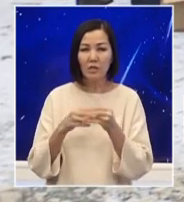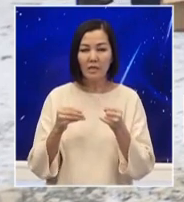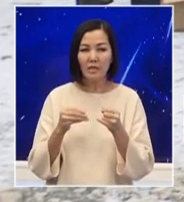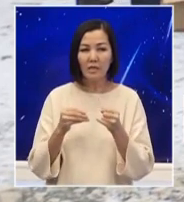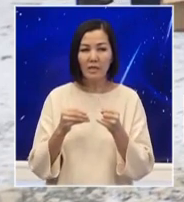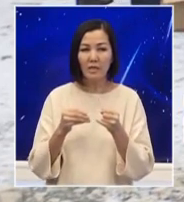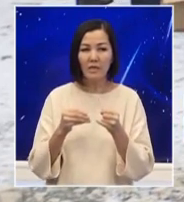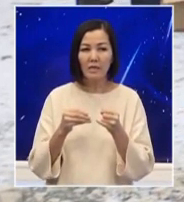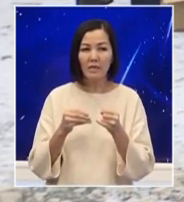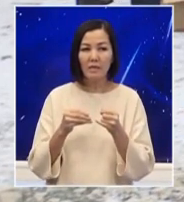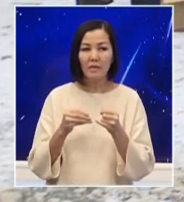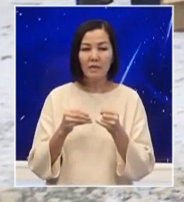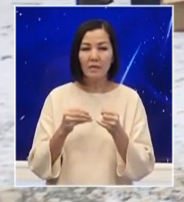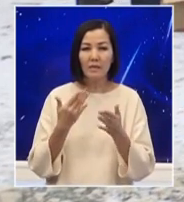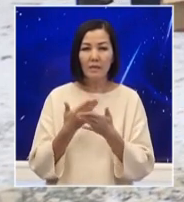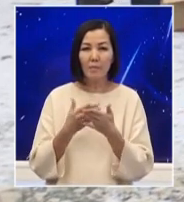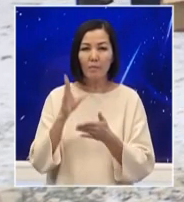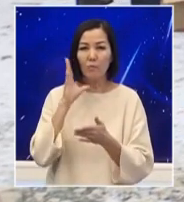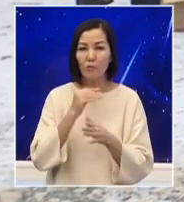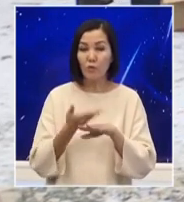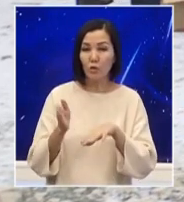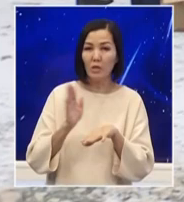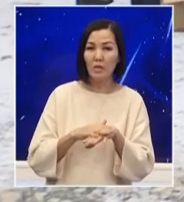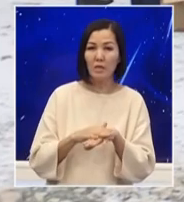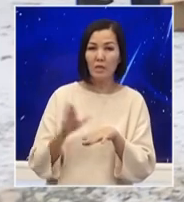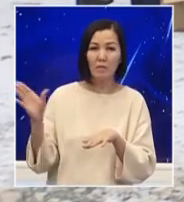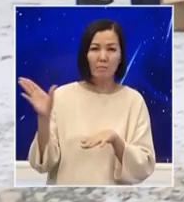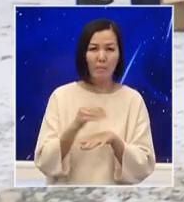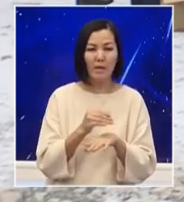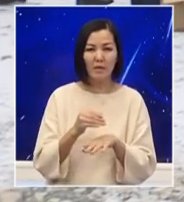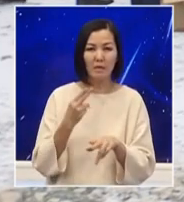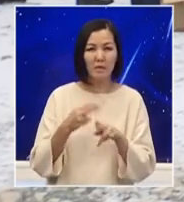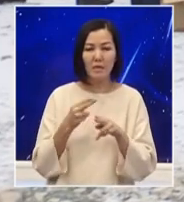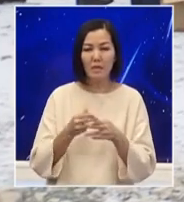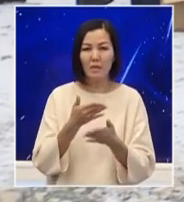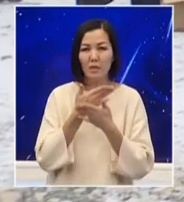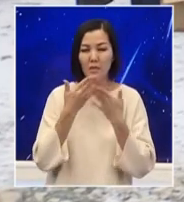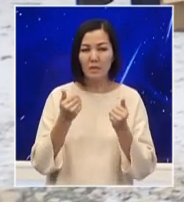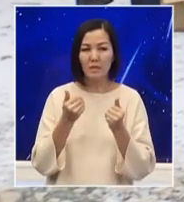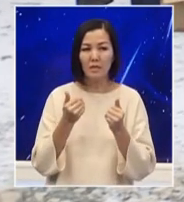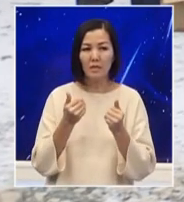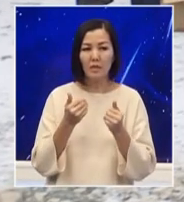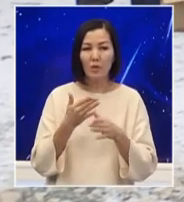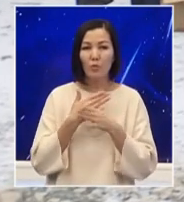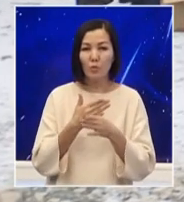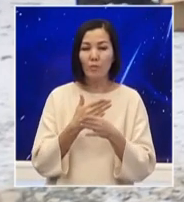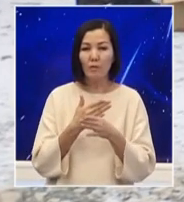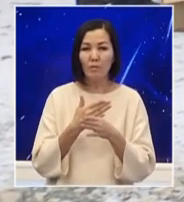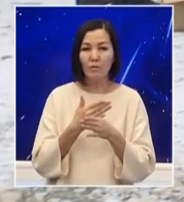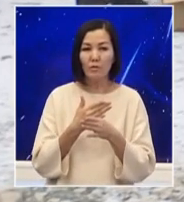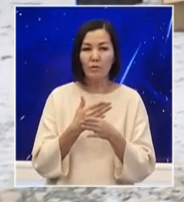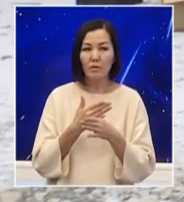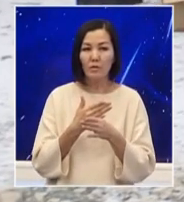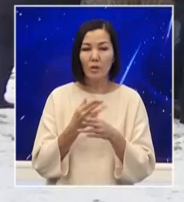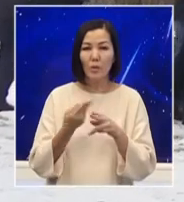сондай өте алмайтын жерлерге қиын жерлерге өтуге өтіндік несі жоғары. Жедел кезде біреуге көмек көрсету үшін қолдануға